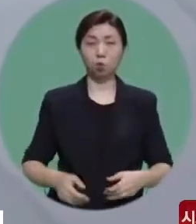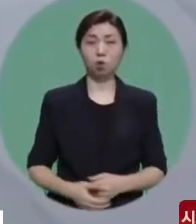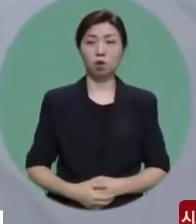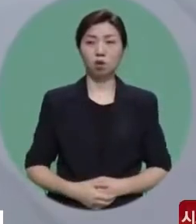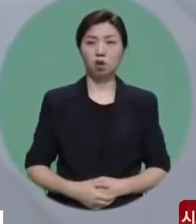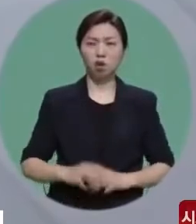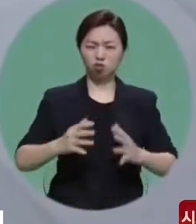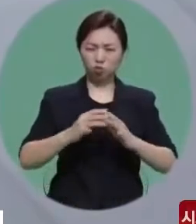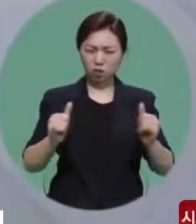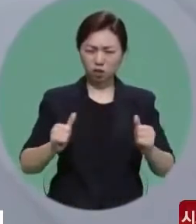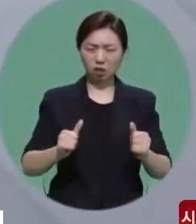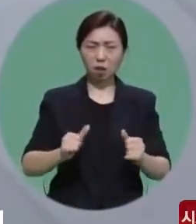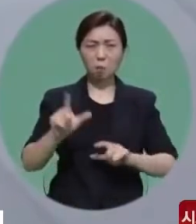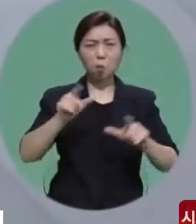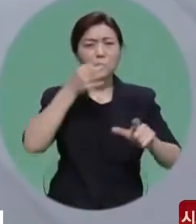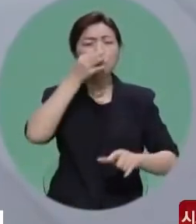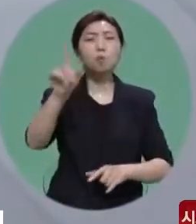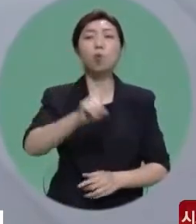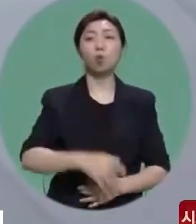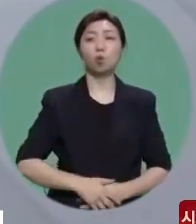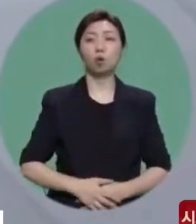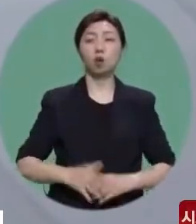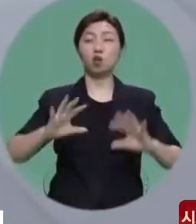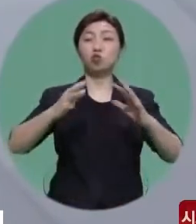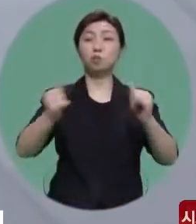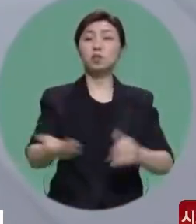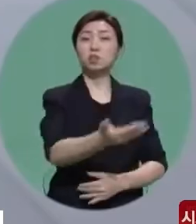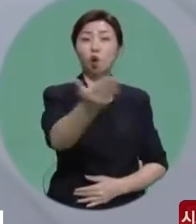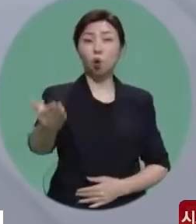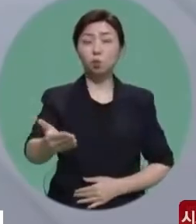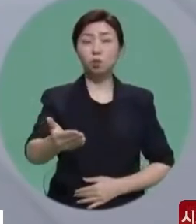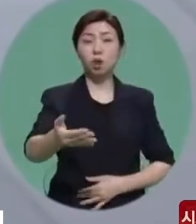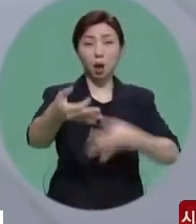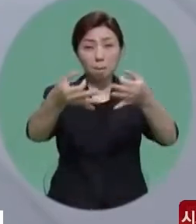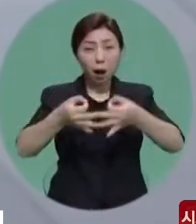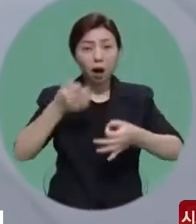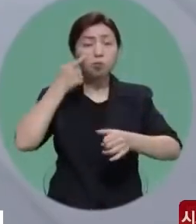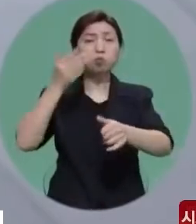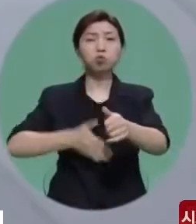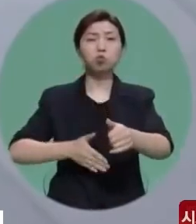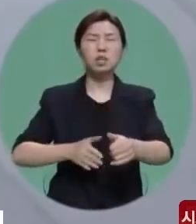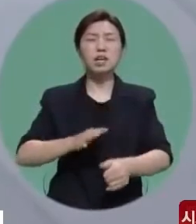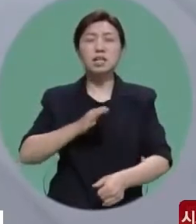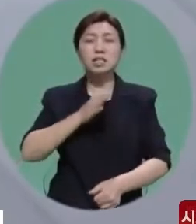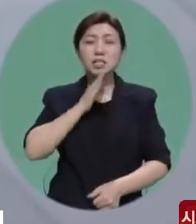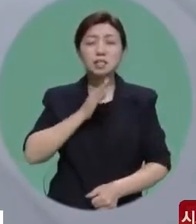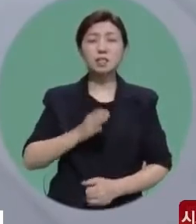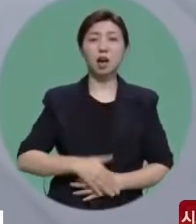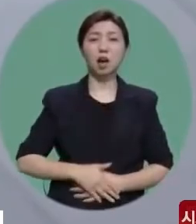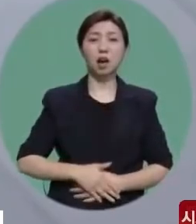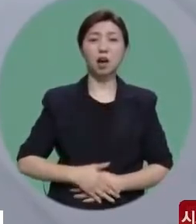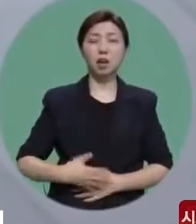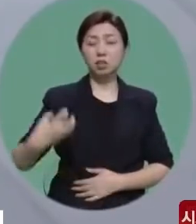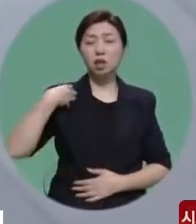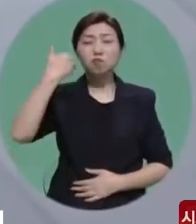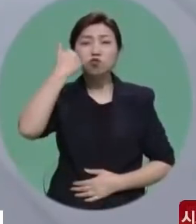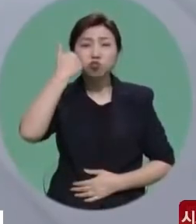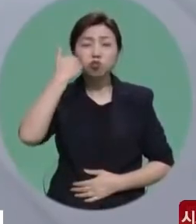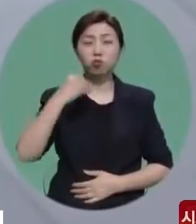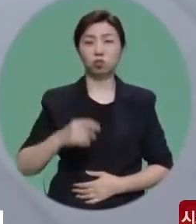뭡니까 공무원 여러분 한번 고 십시오 누가 진짜 몸통 인지 4 젊어